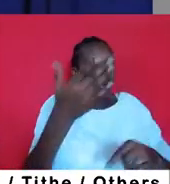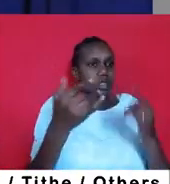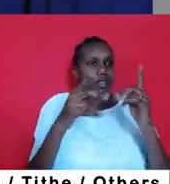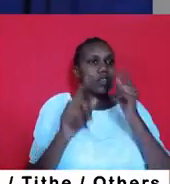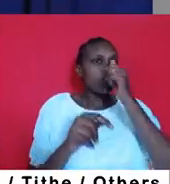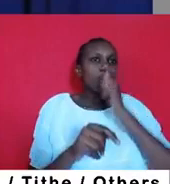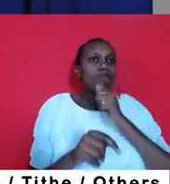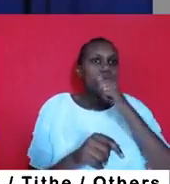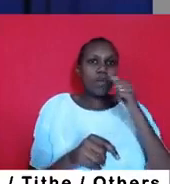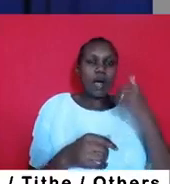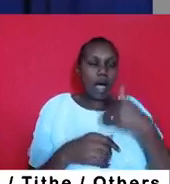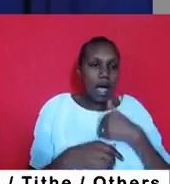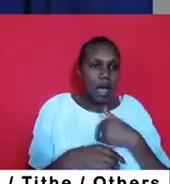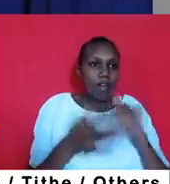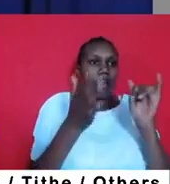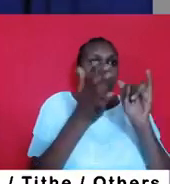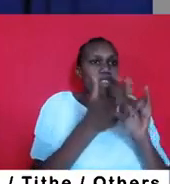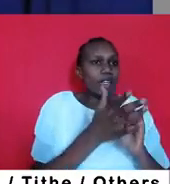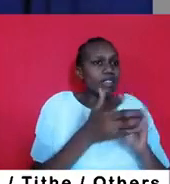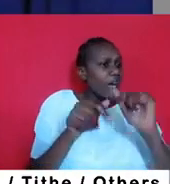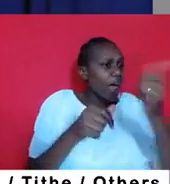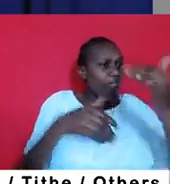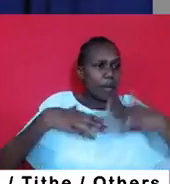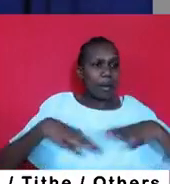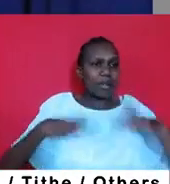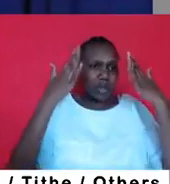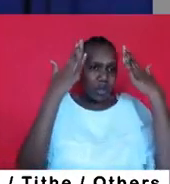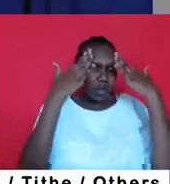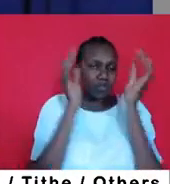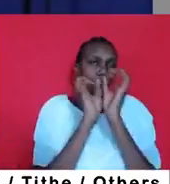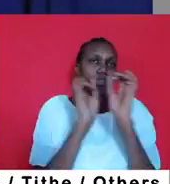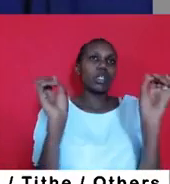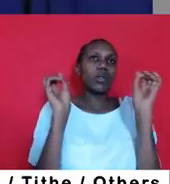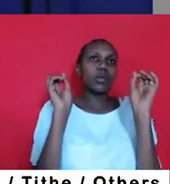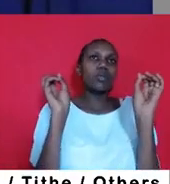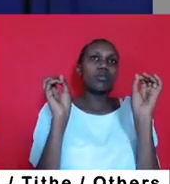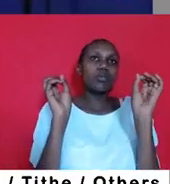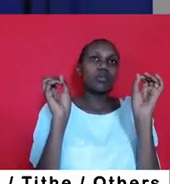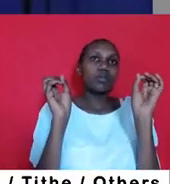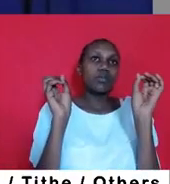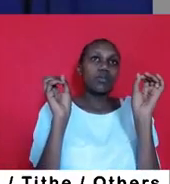siri ambayo hakuna mtu anaweza fahamu.